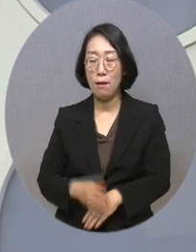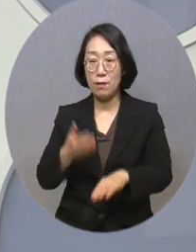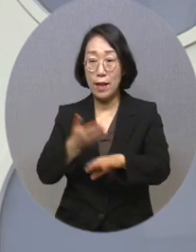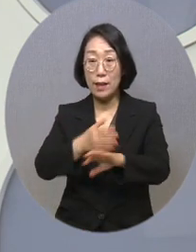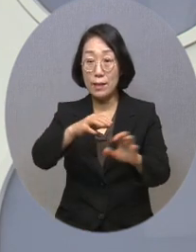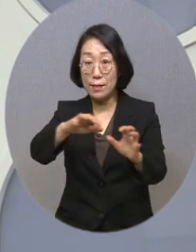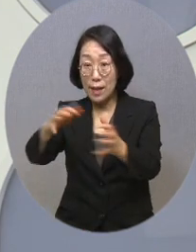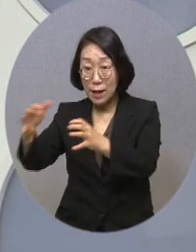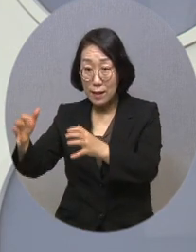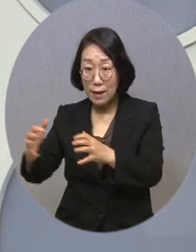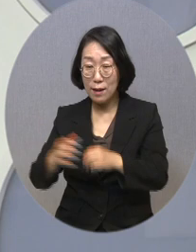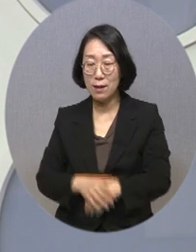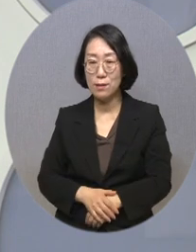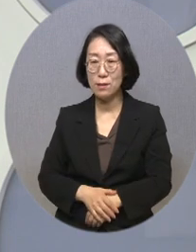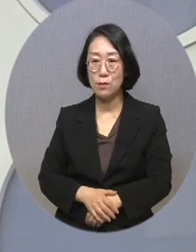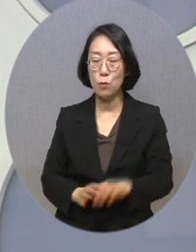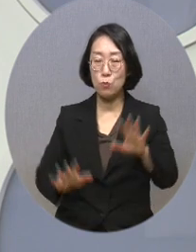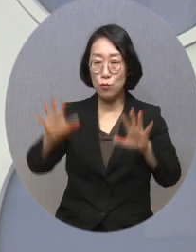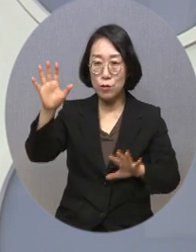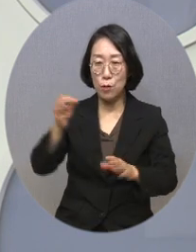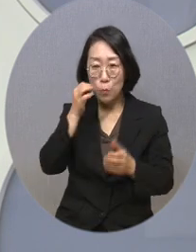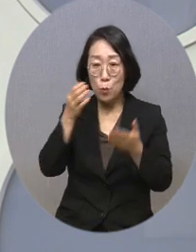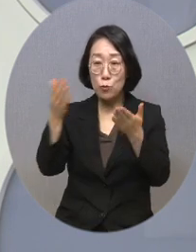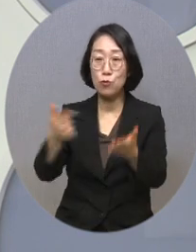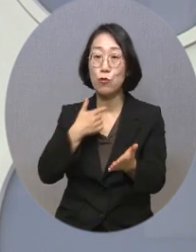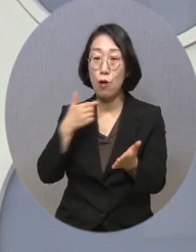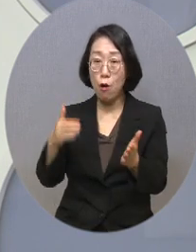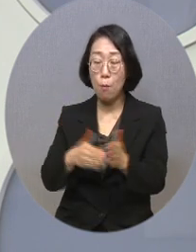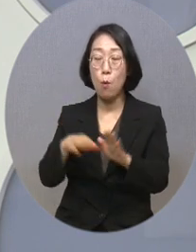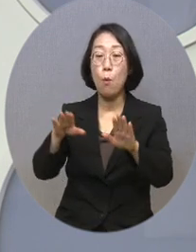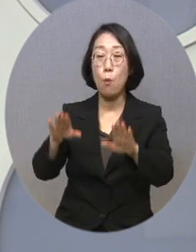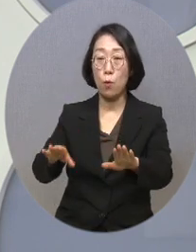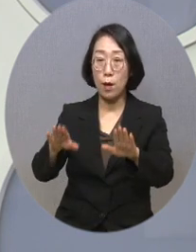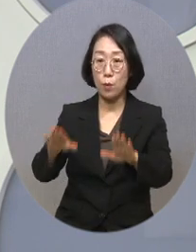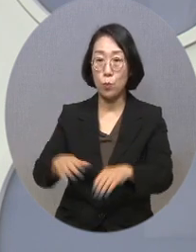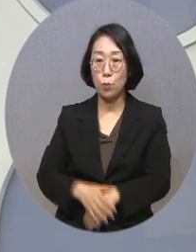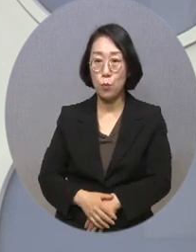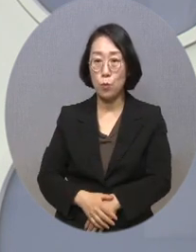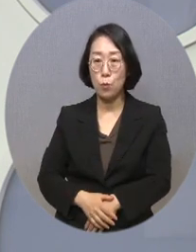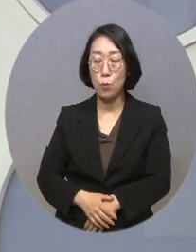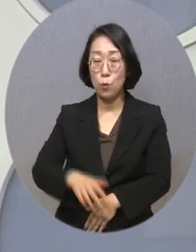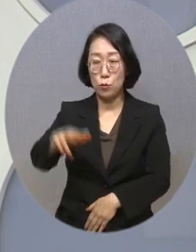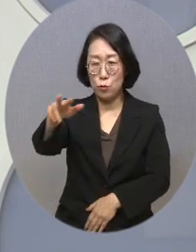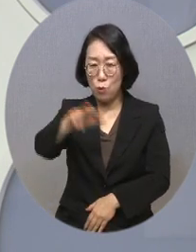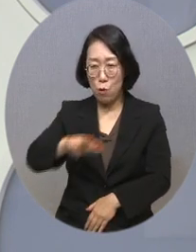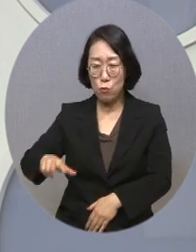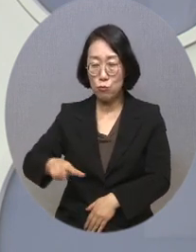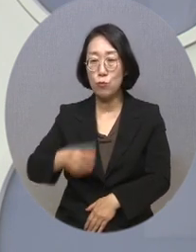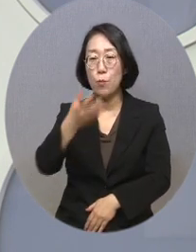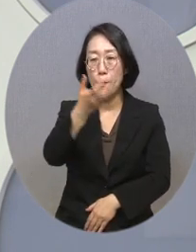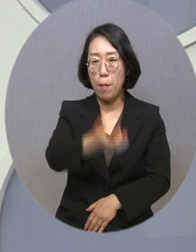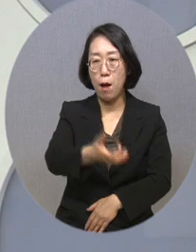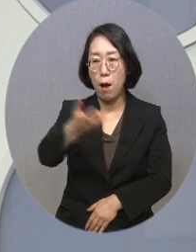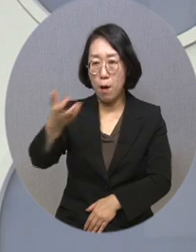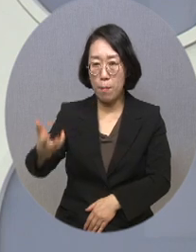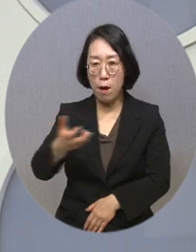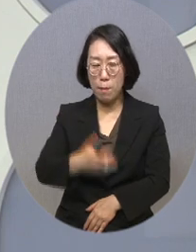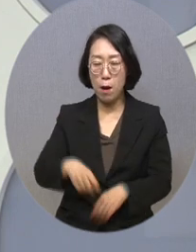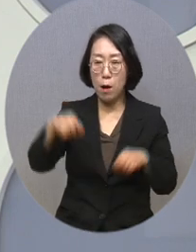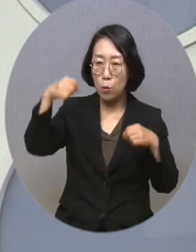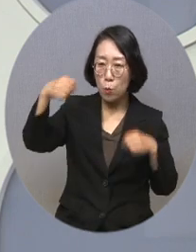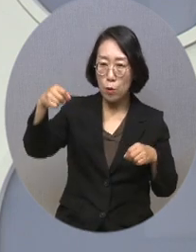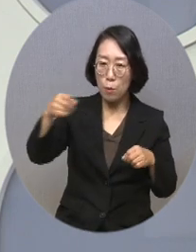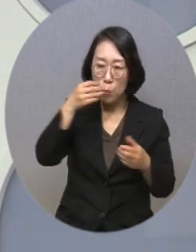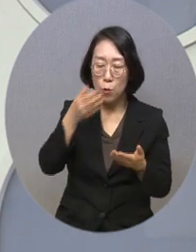외국에서도 한 차례 이렇게 공연을 했고 또 올해도 전국 지방을 돌면서 지금 공연을 하는